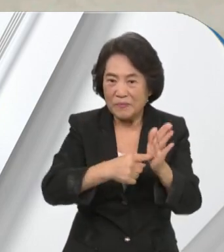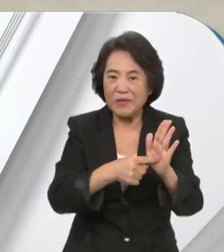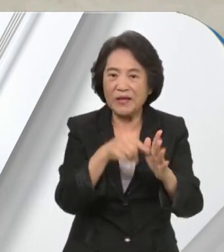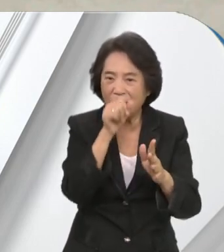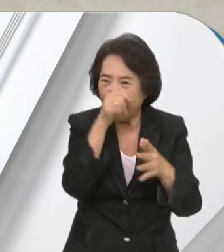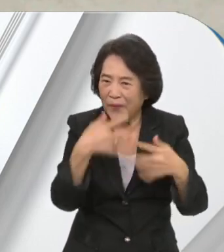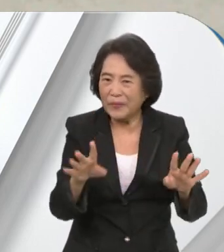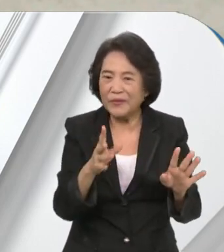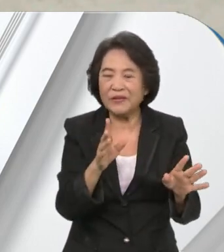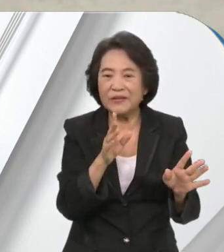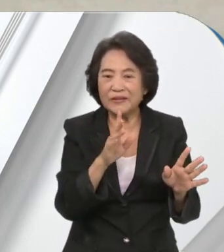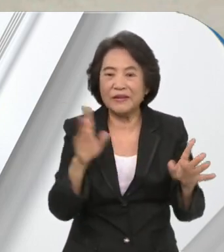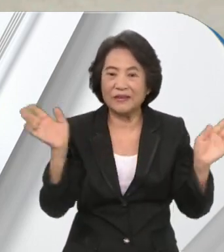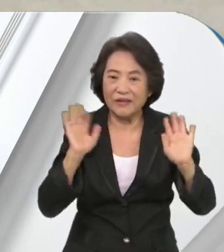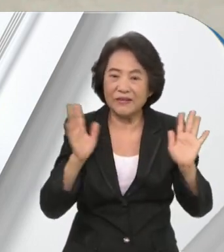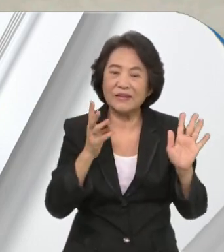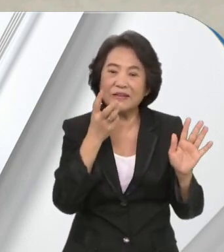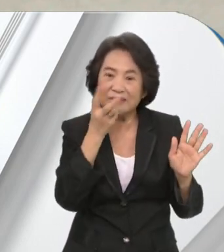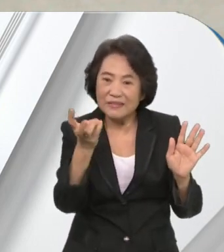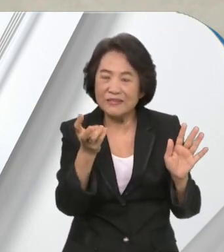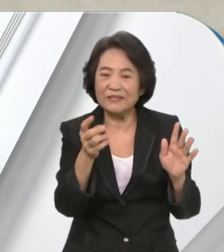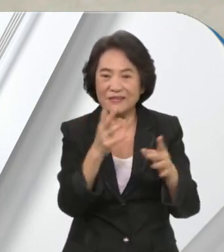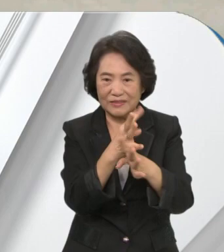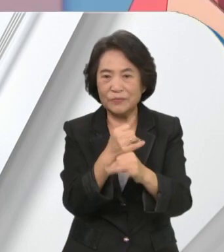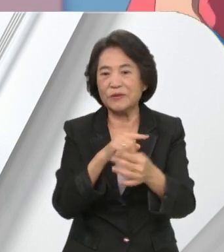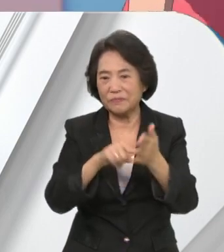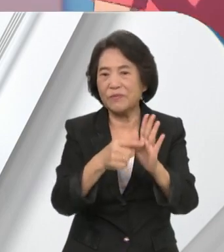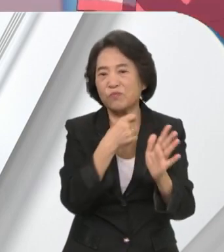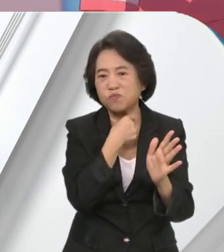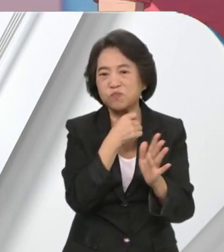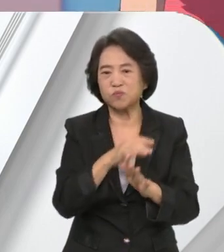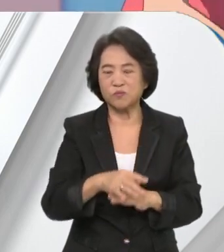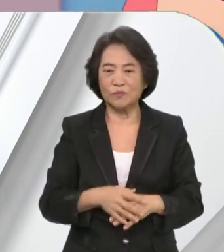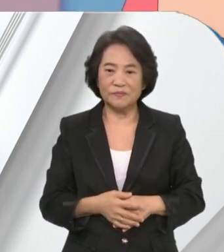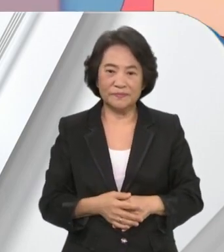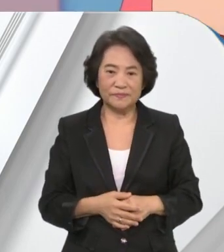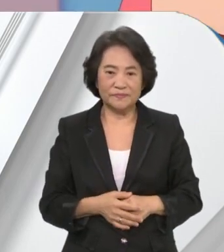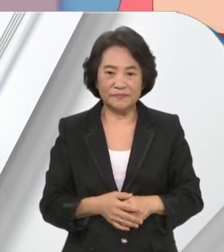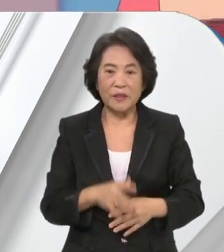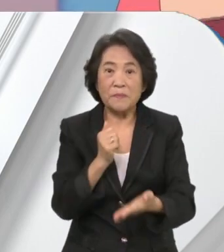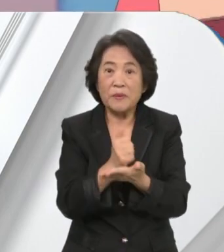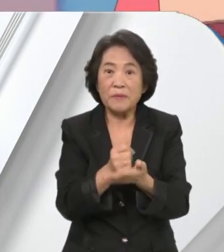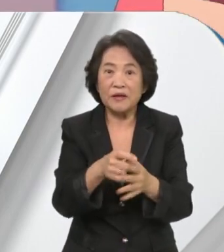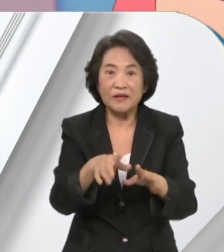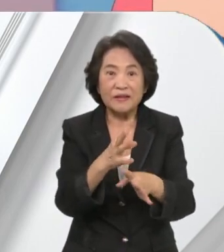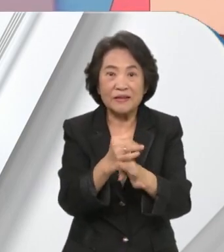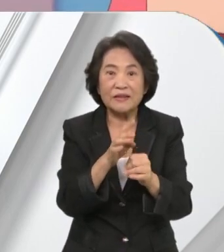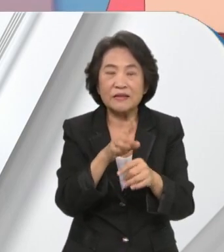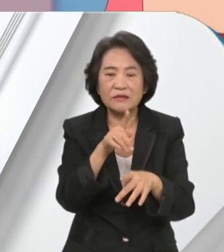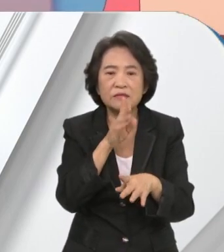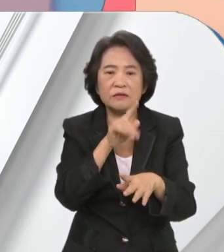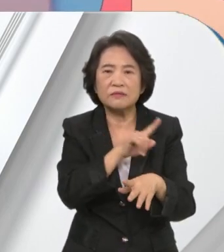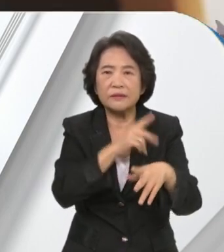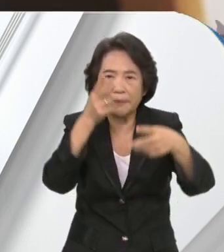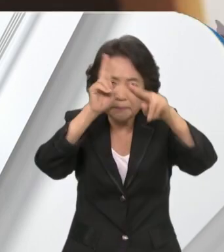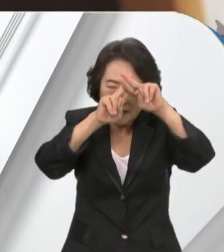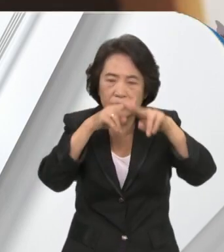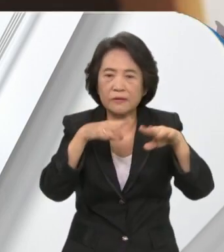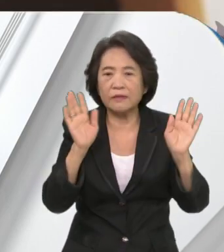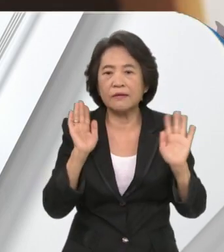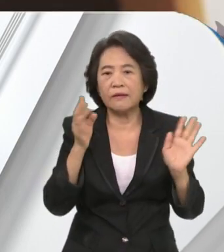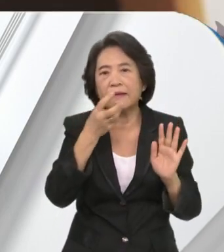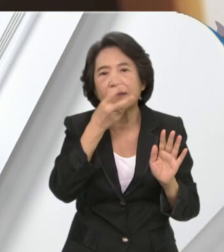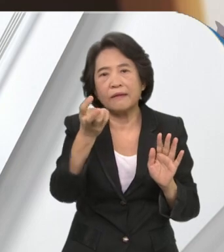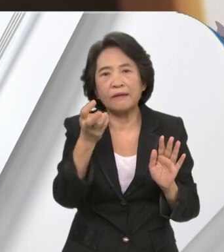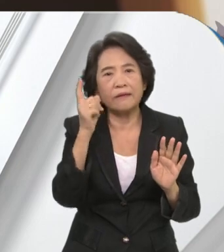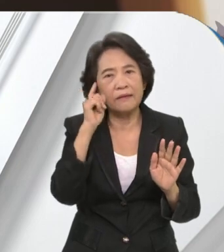多好嘅兒童老青少年嘅節目。 第種嘅亞視節目咧，講嘅係由慈悲真嘅